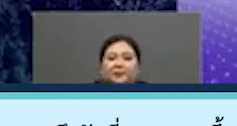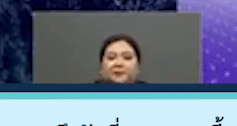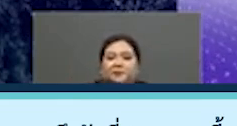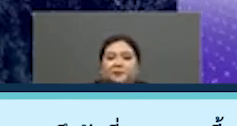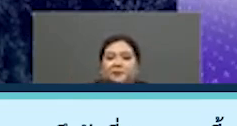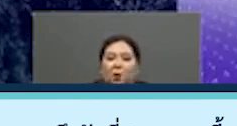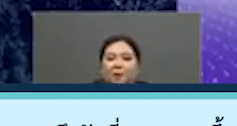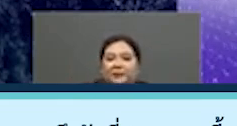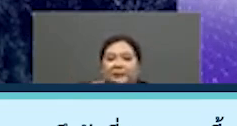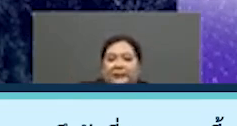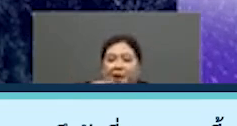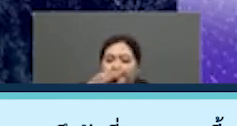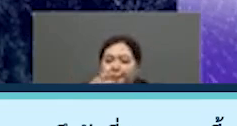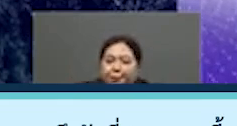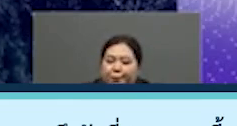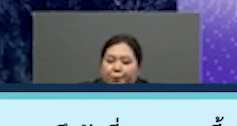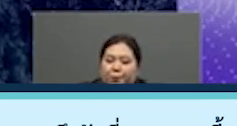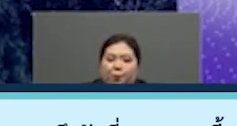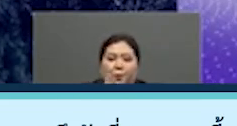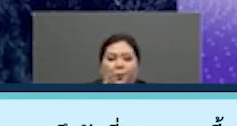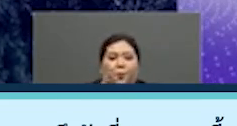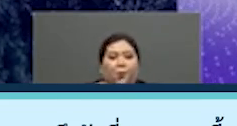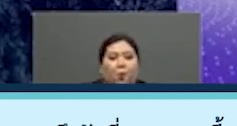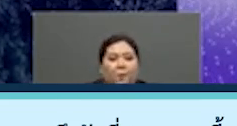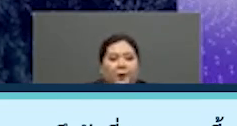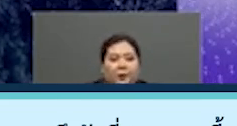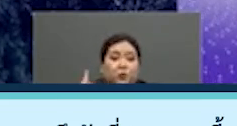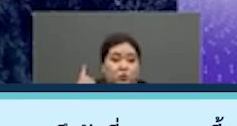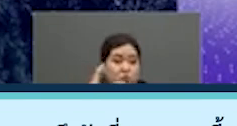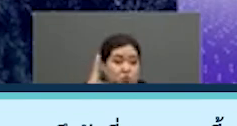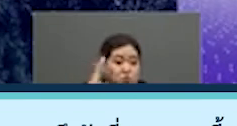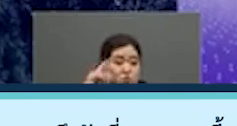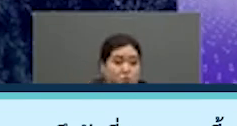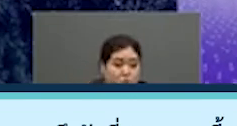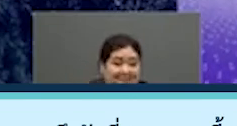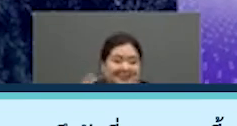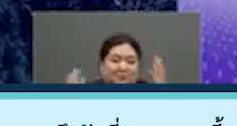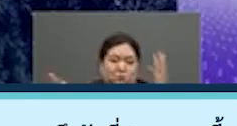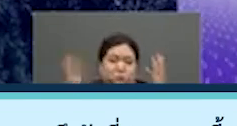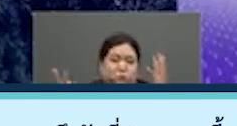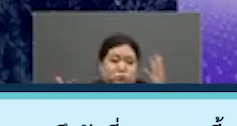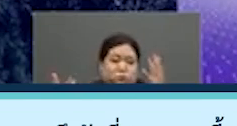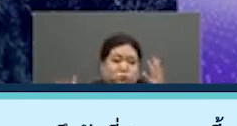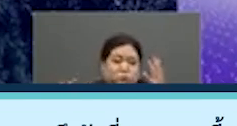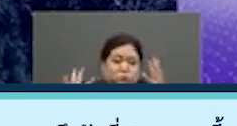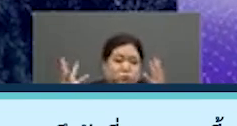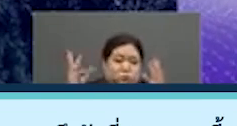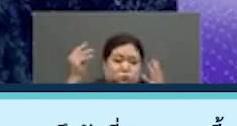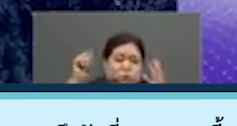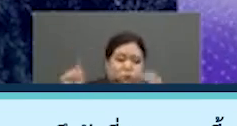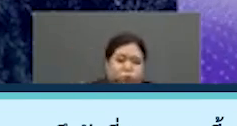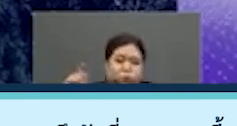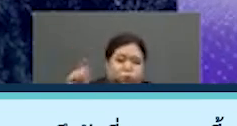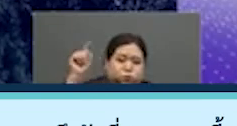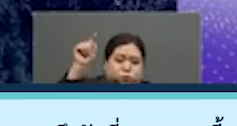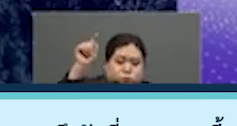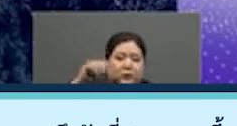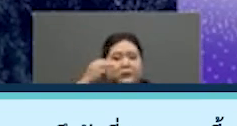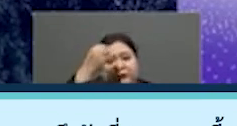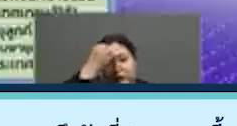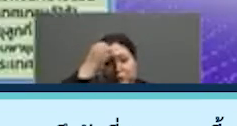ตะวันออกเฉียงเหนือซึ่งอาจส่งผลให้เกิดอุทกภัยในหลายพื้นที่เช่นเชียงใหม่เชียงรายเลย